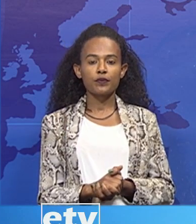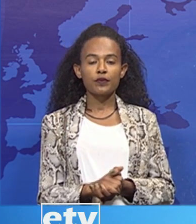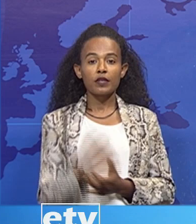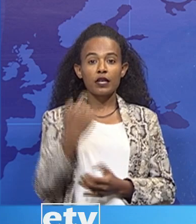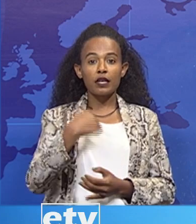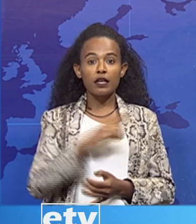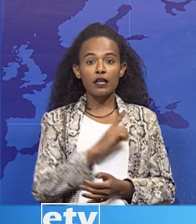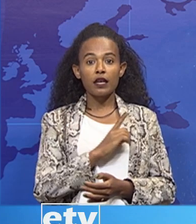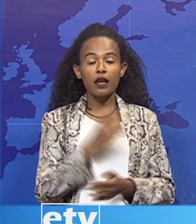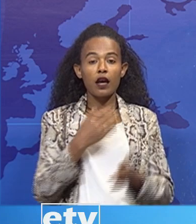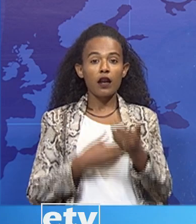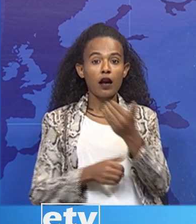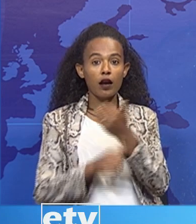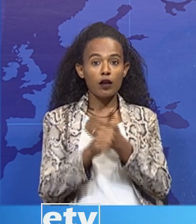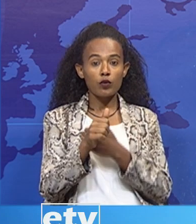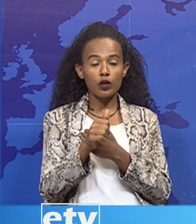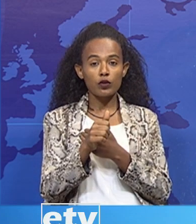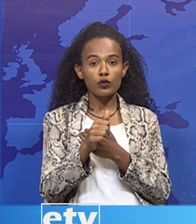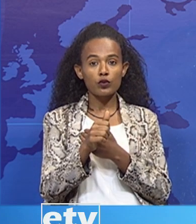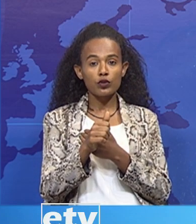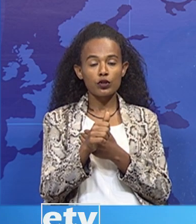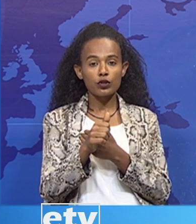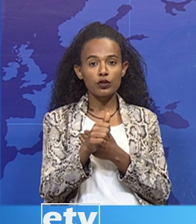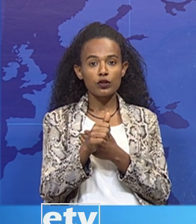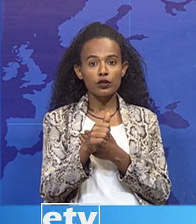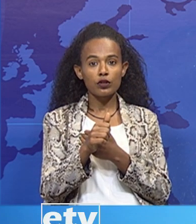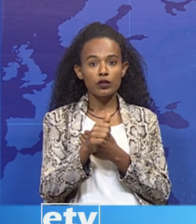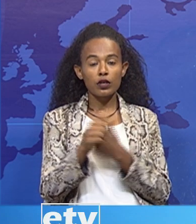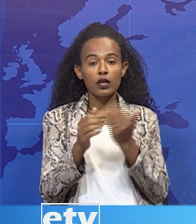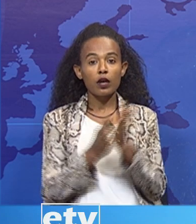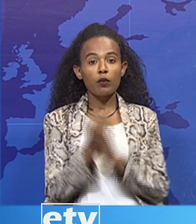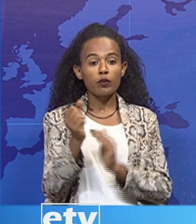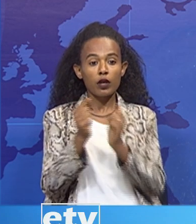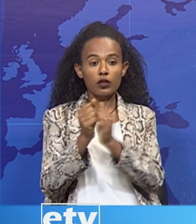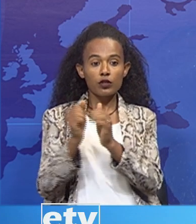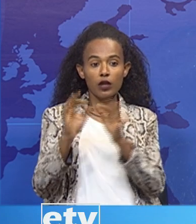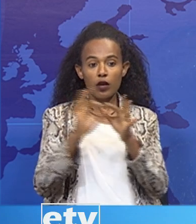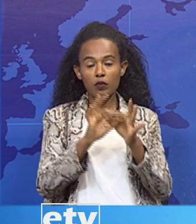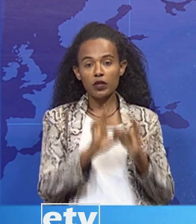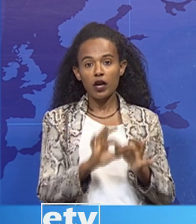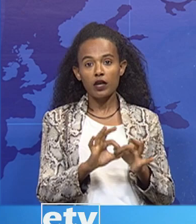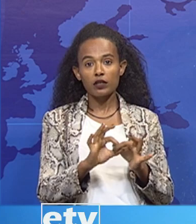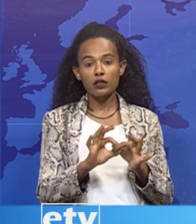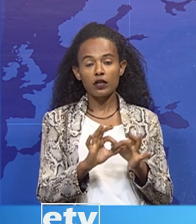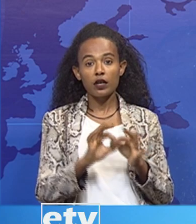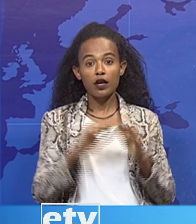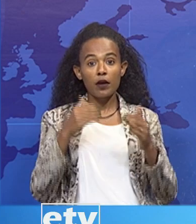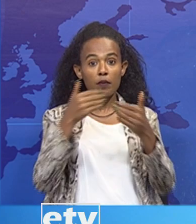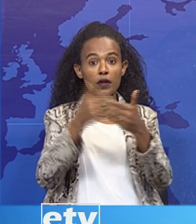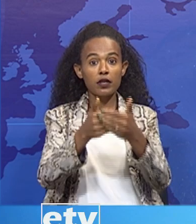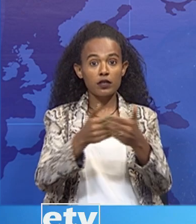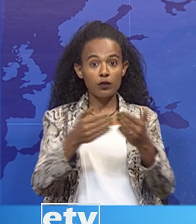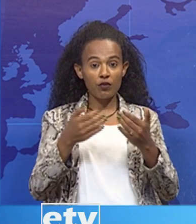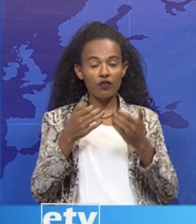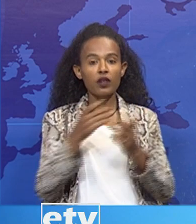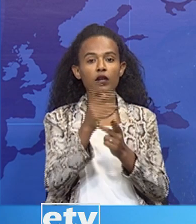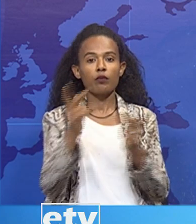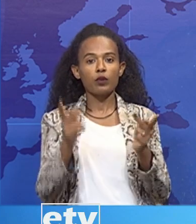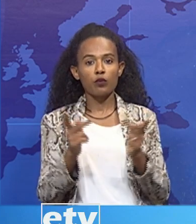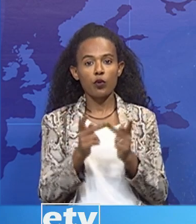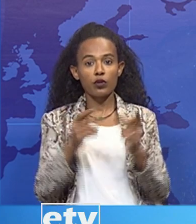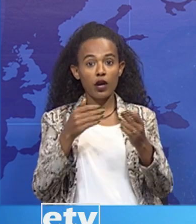ለኛ ለአካል ጉዳተኞች ከመብታችን ጋር በተያያዘ መድረስ የምንፈልግበት ቦታ